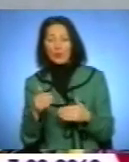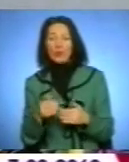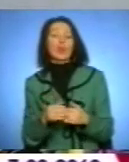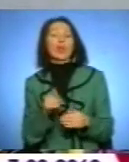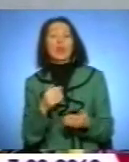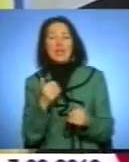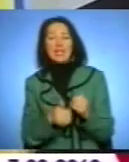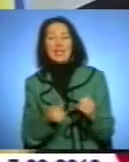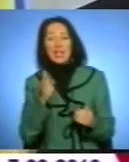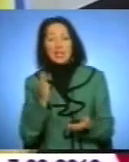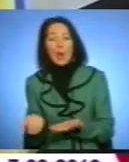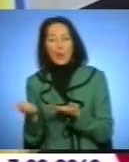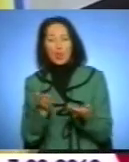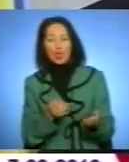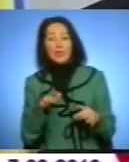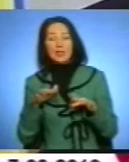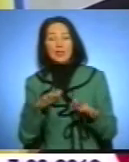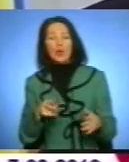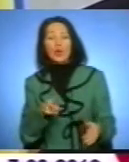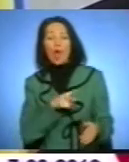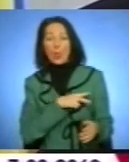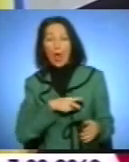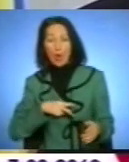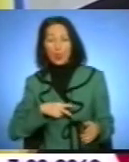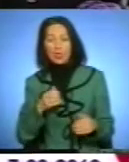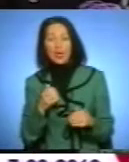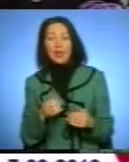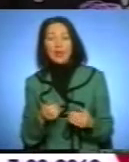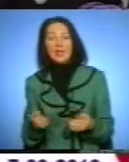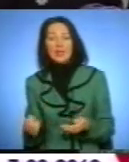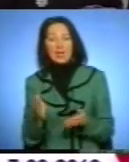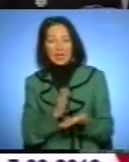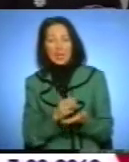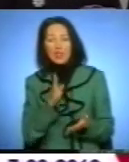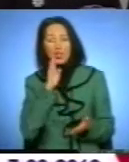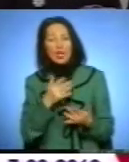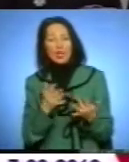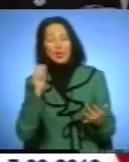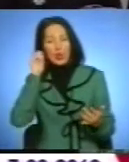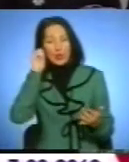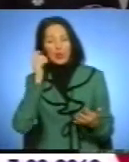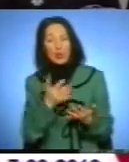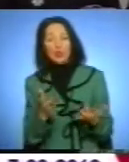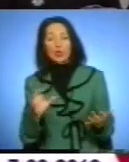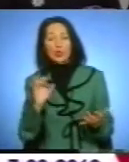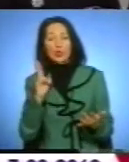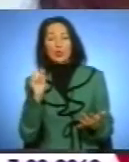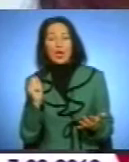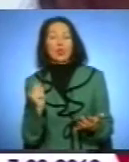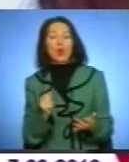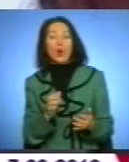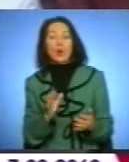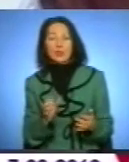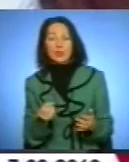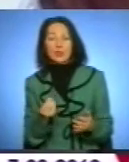серед запрошених на церемонії нагородження з нагоди свята весни зібралися жінки різного віку, різного соціального статусу, але водночас об'єднані